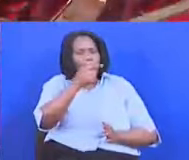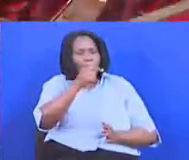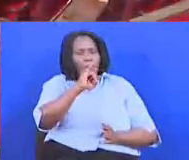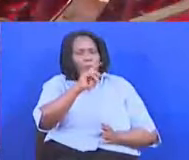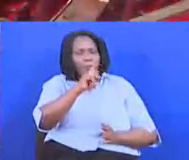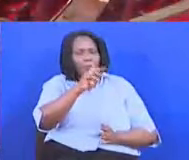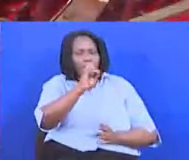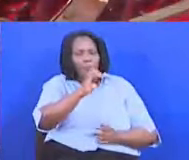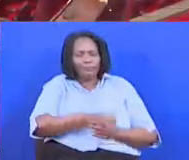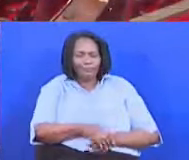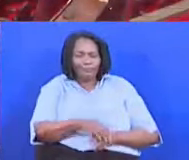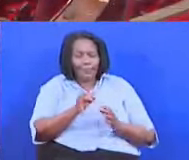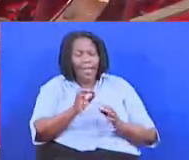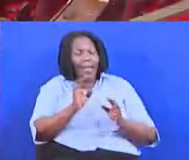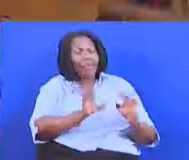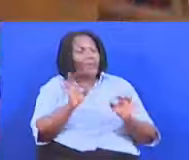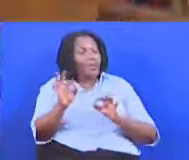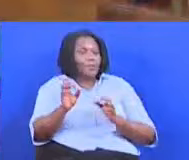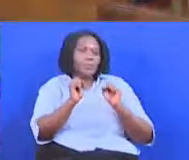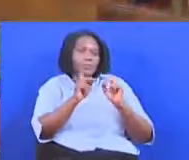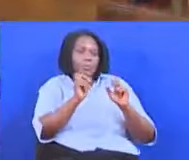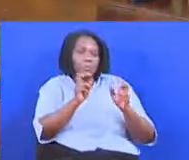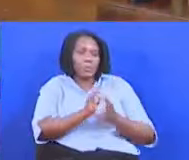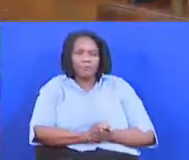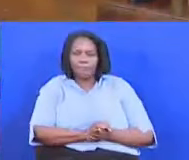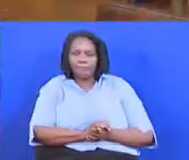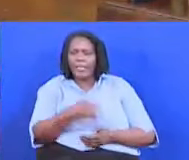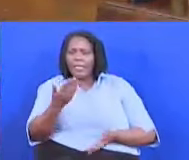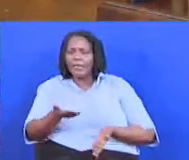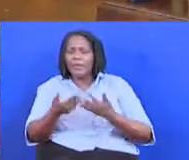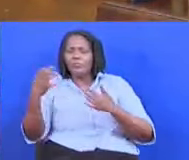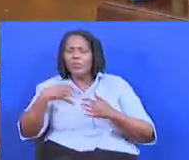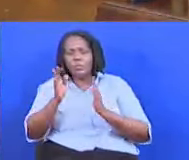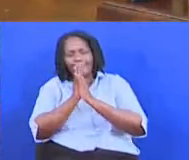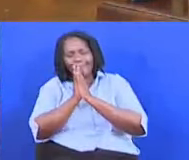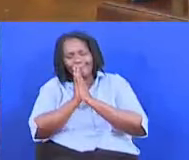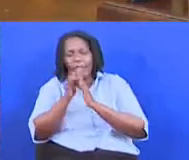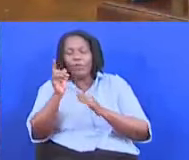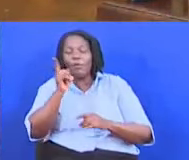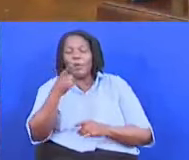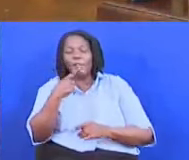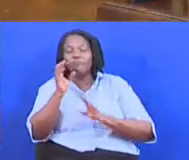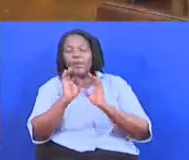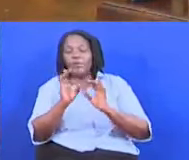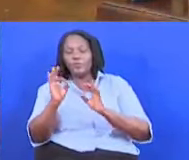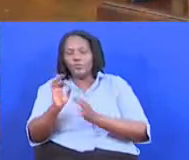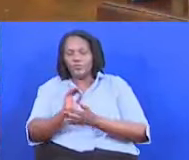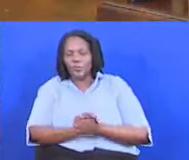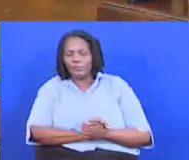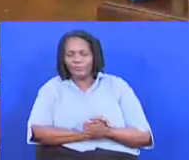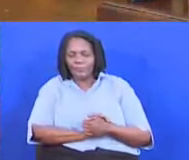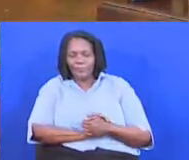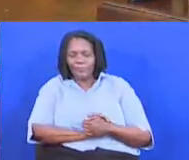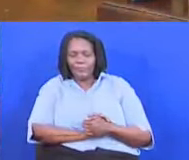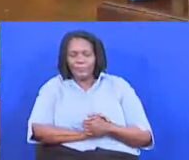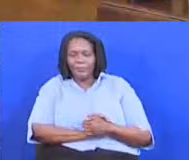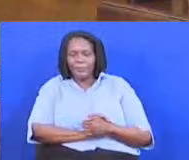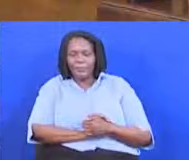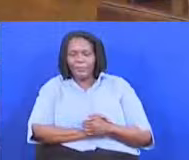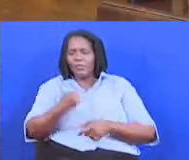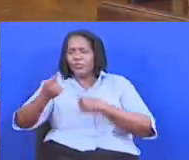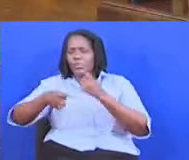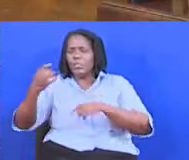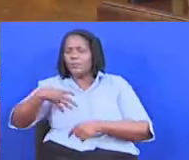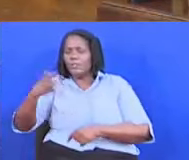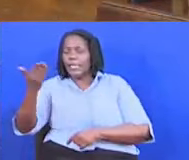Ah, ameahirisha. Haya, Mheshimiwa Naibu Waziri, asante sana kwa majibu yako kwa maswali ya waheshimiwa wabunge.